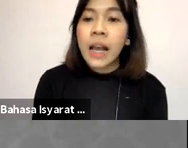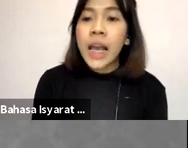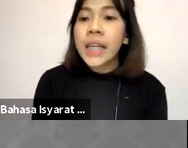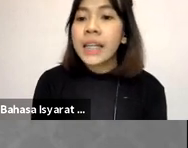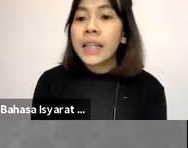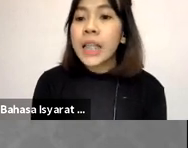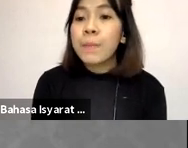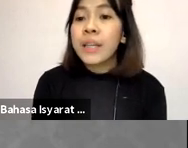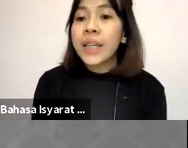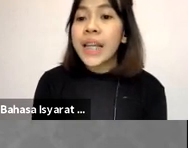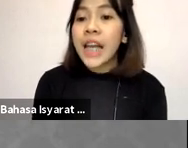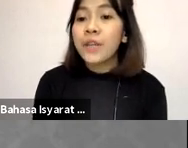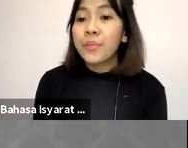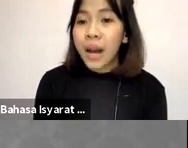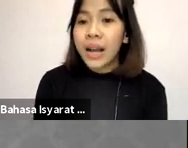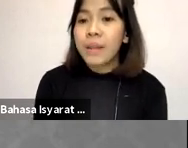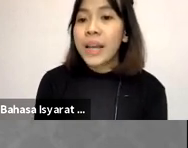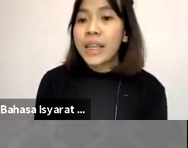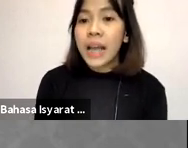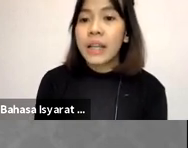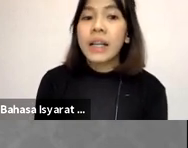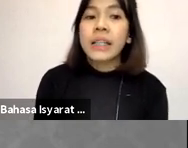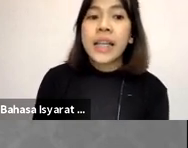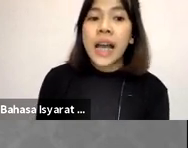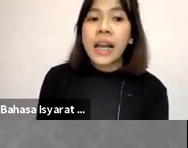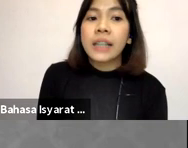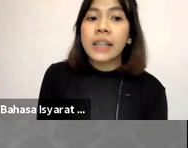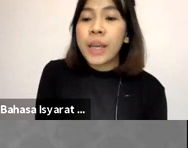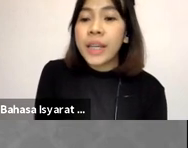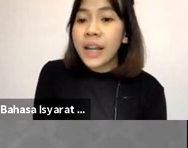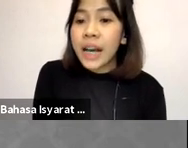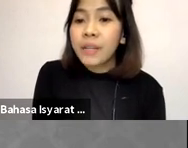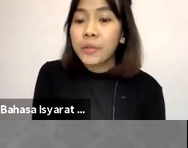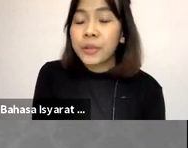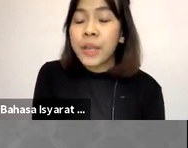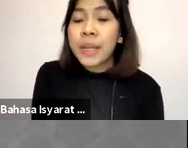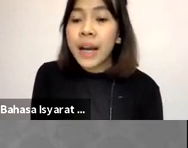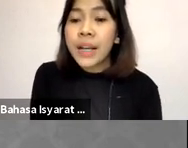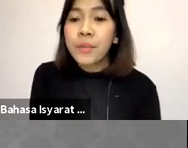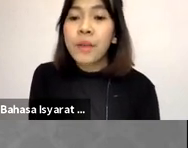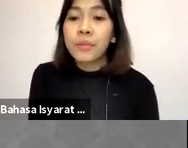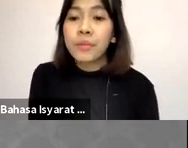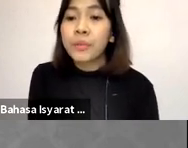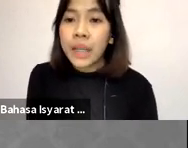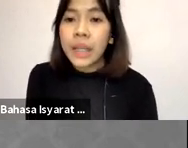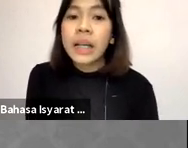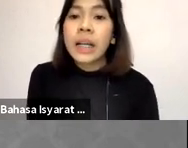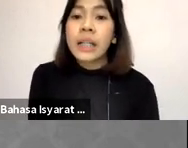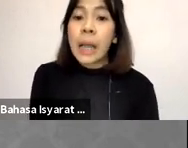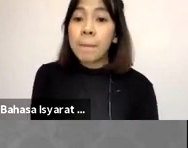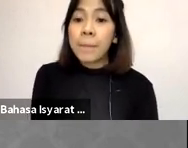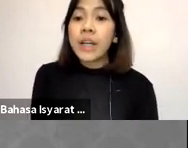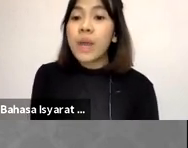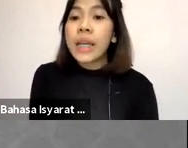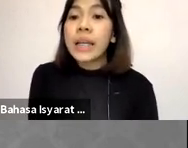skkn ini terdiri dari dua bagian jadi ada CB dengar khusus jadi dengar dan juga khusus Sule